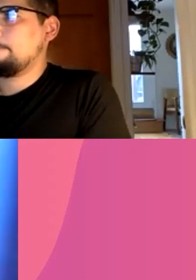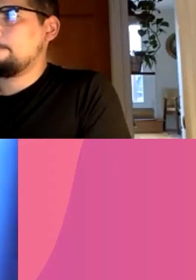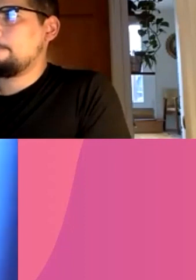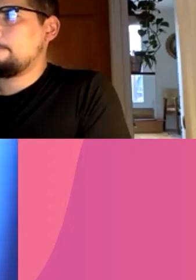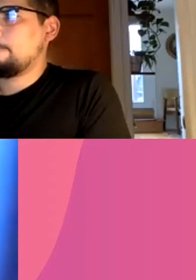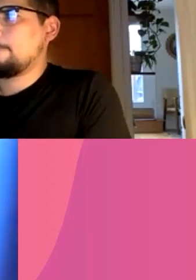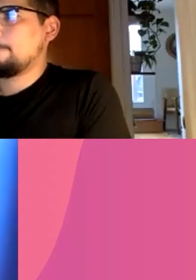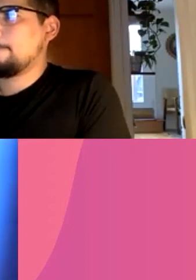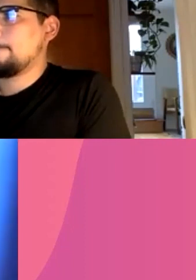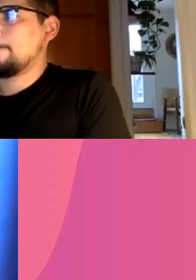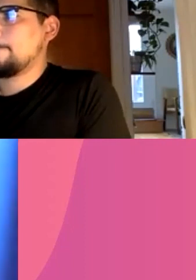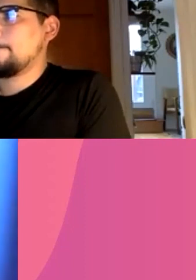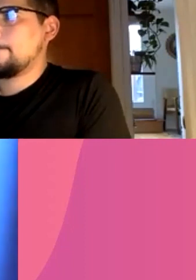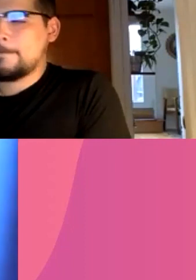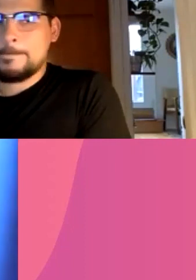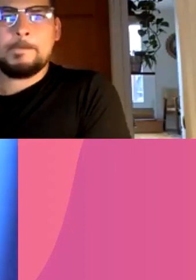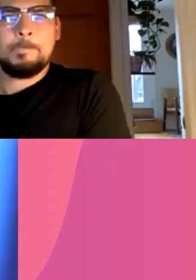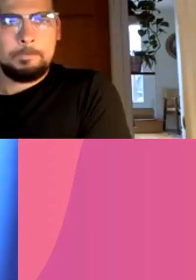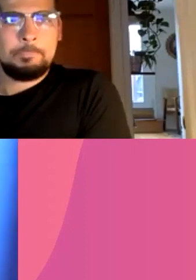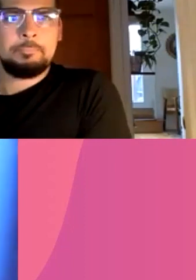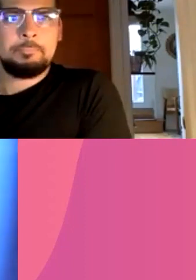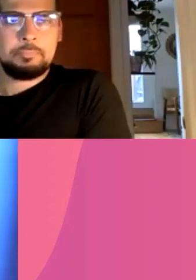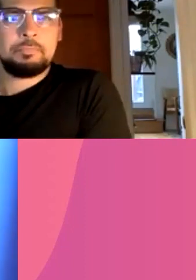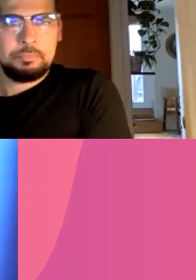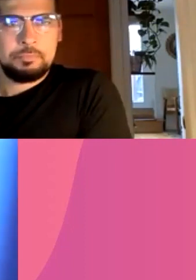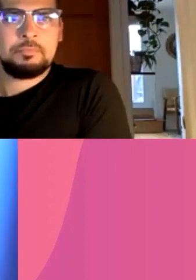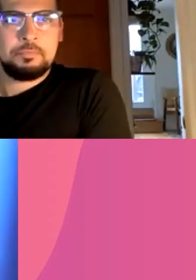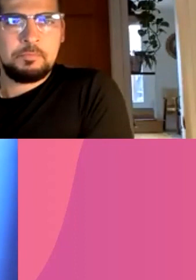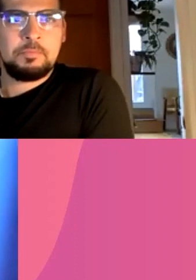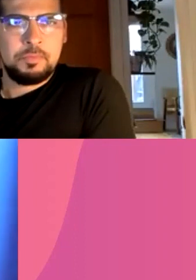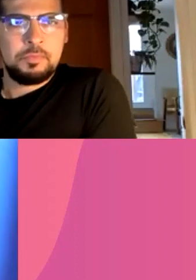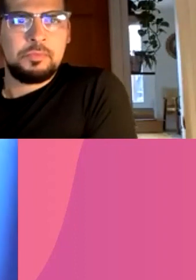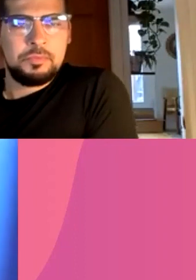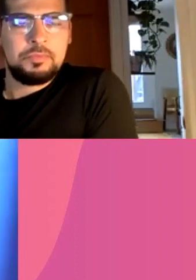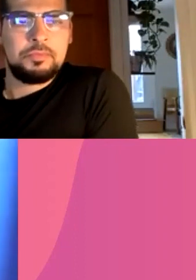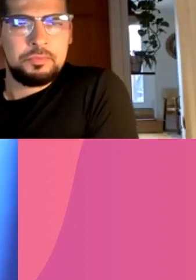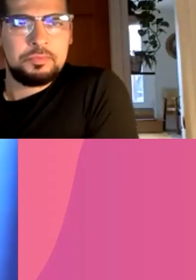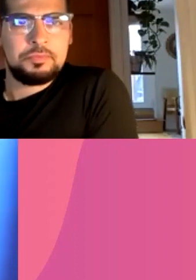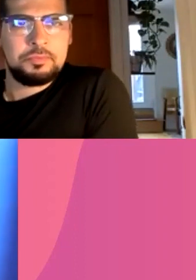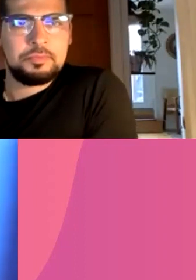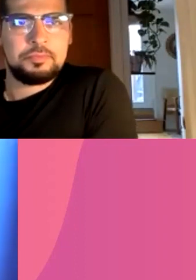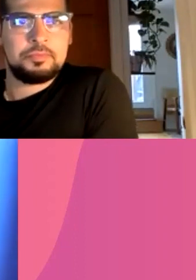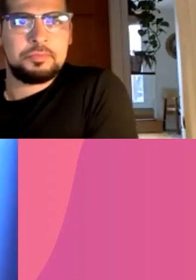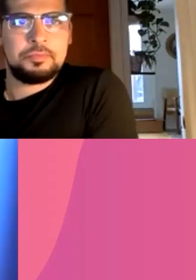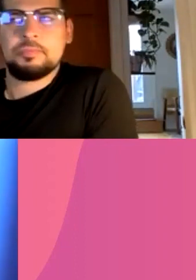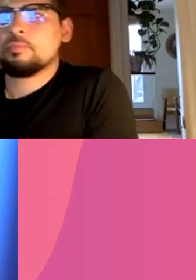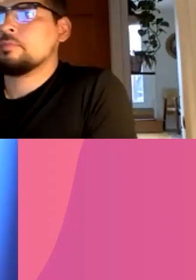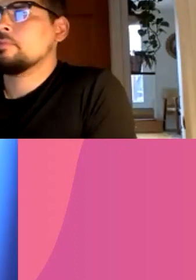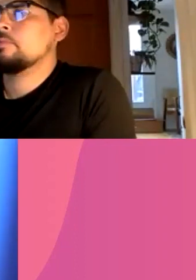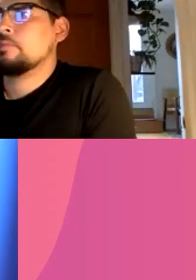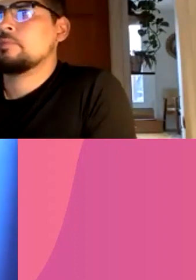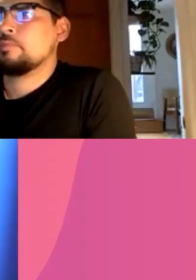lorsqu'on parle du soutien par les pairs et de la réadaptation et des soins, je crois qu'à ce